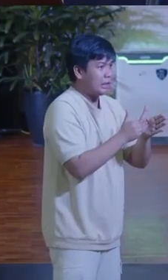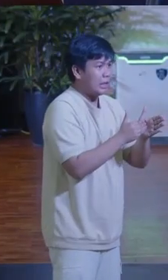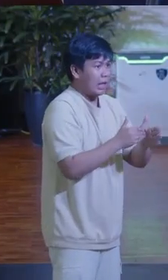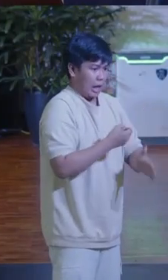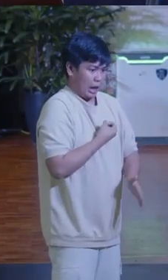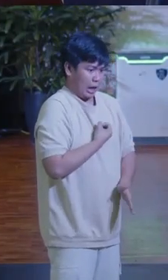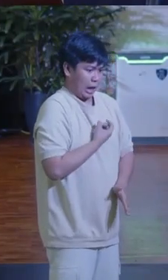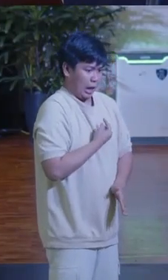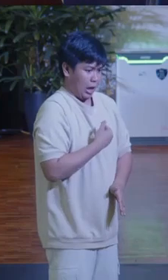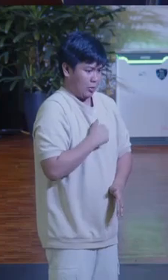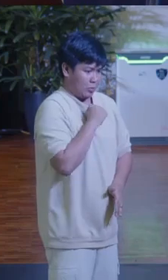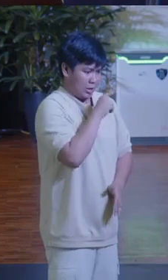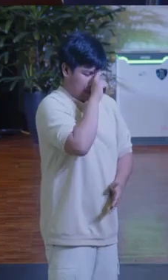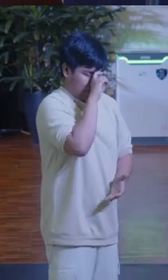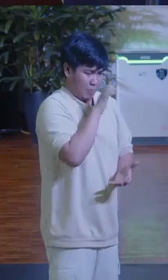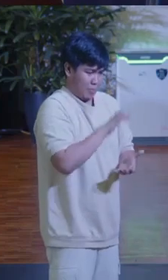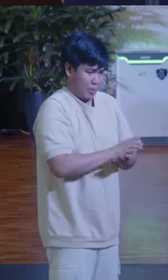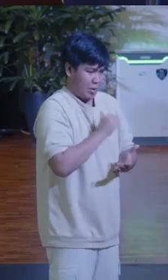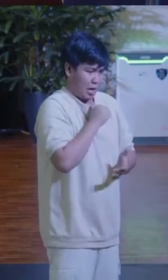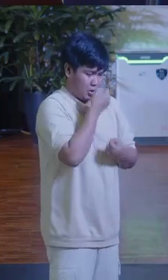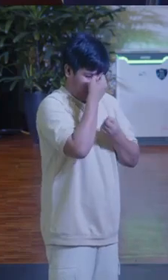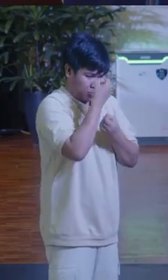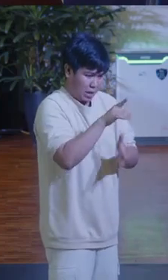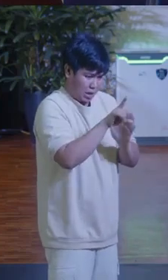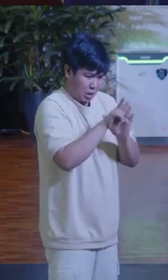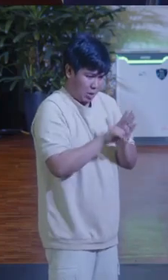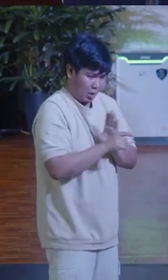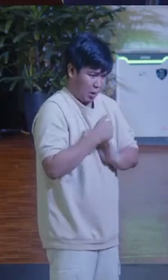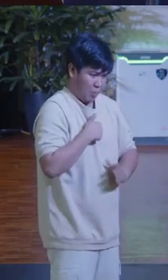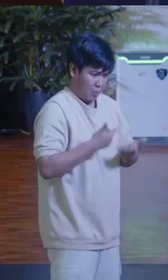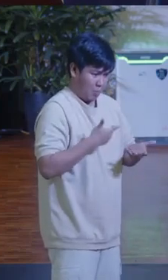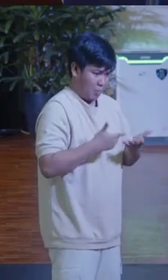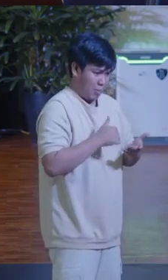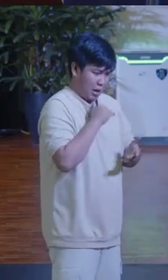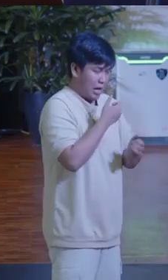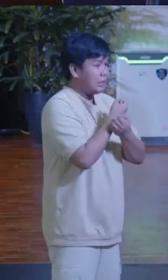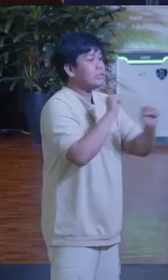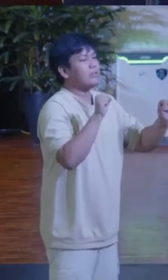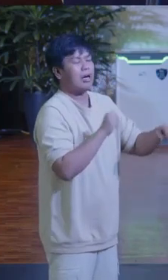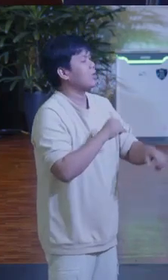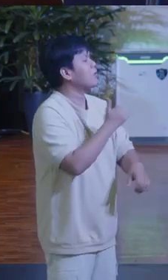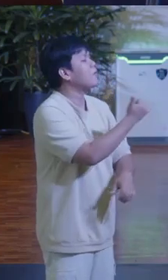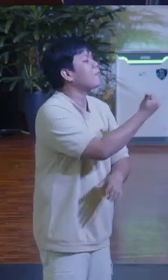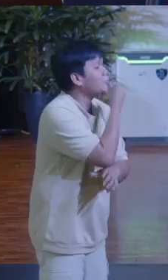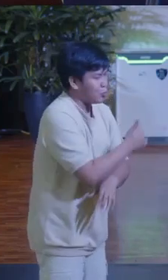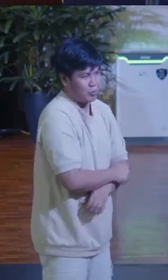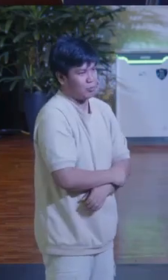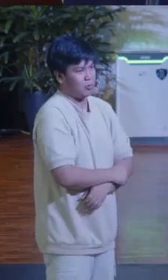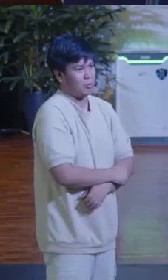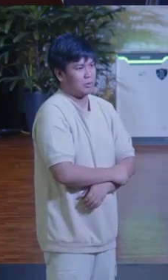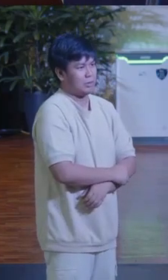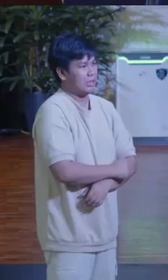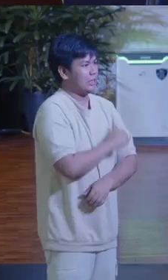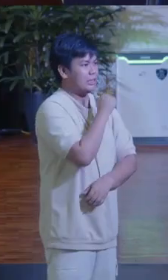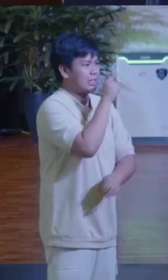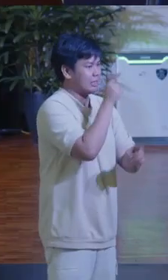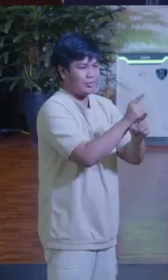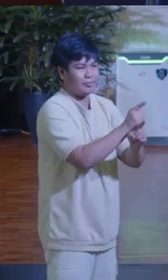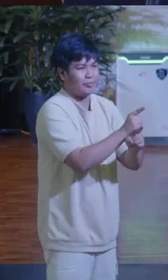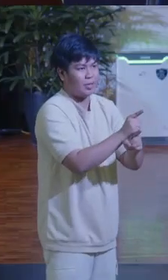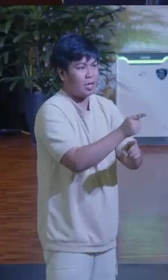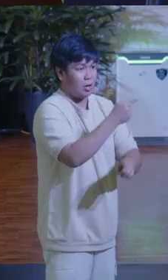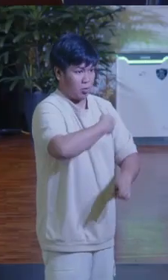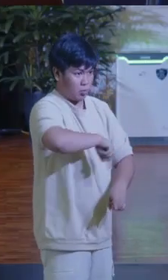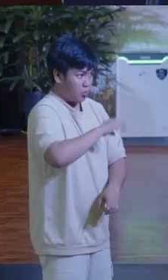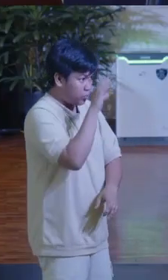sa paniniwala na ang ating kaligtasan ay sa pamamagitan ng ating sariling effort o ng ating